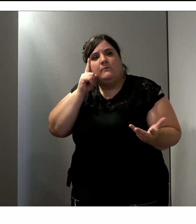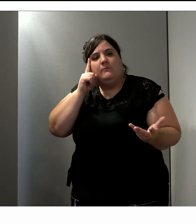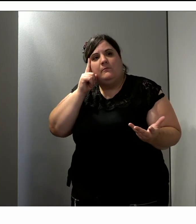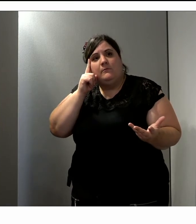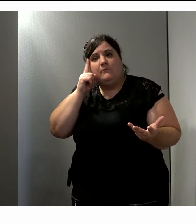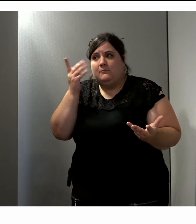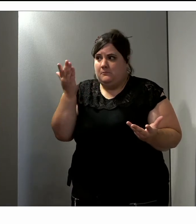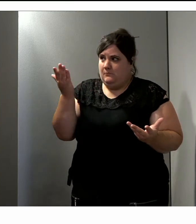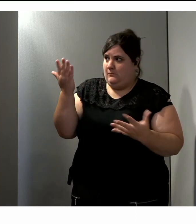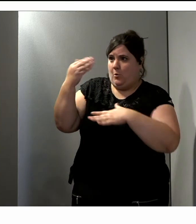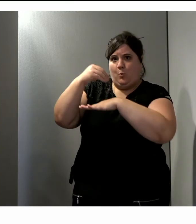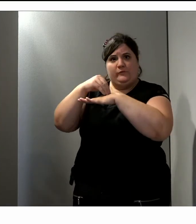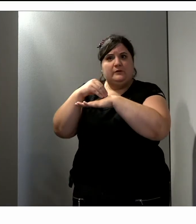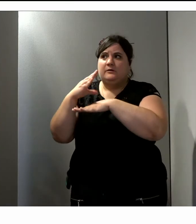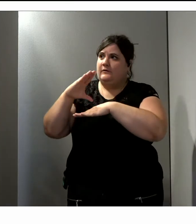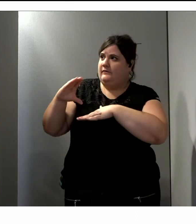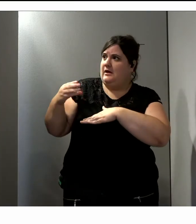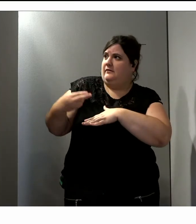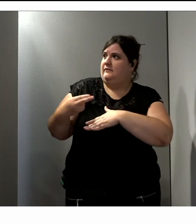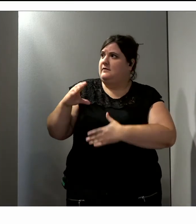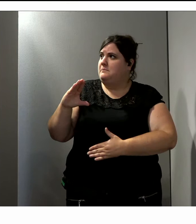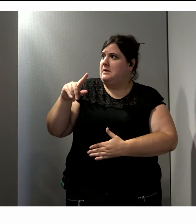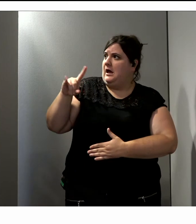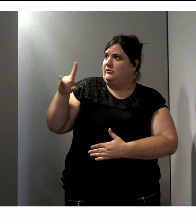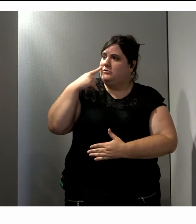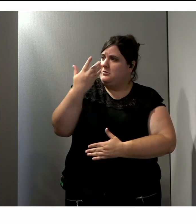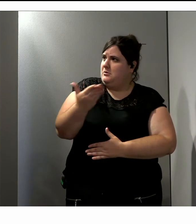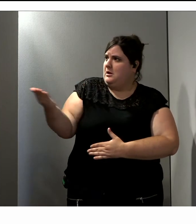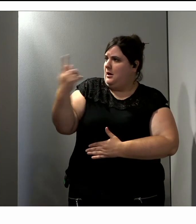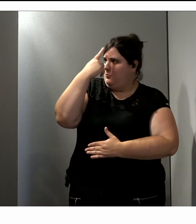il ne représente pas vraiment